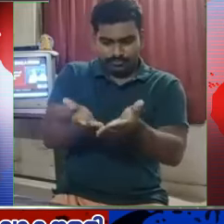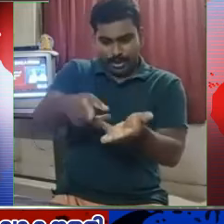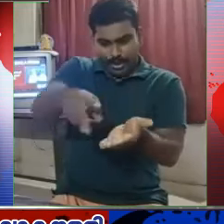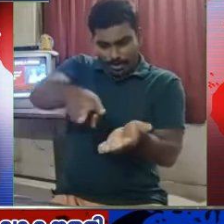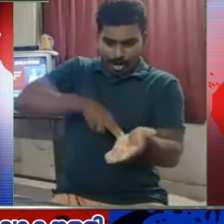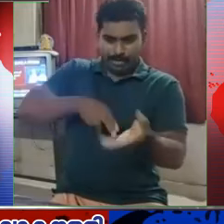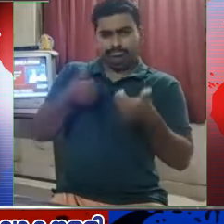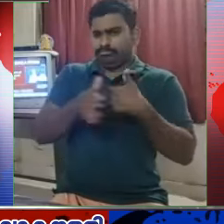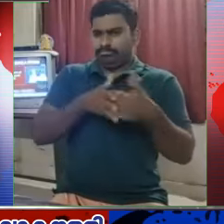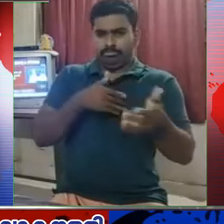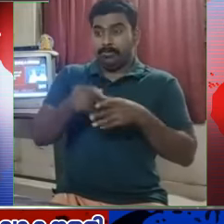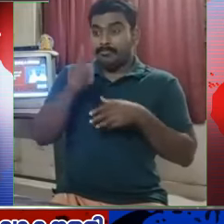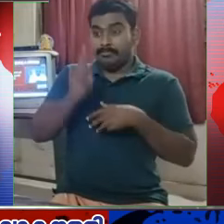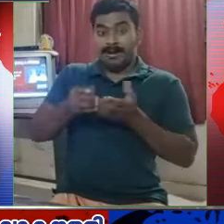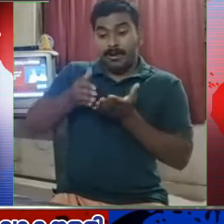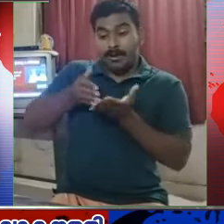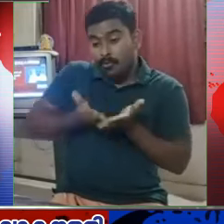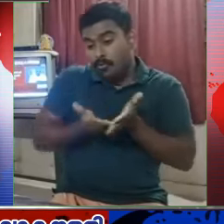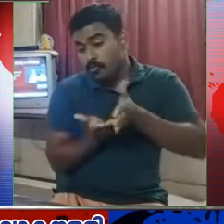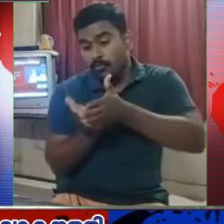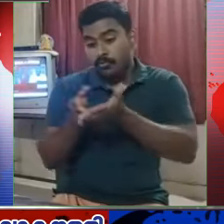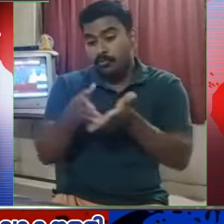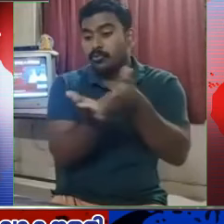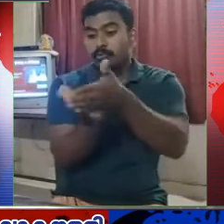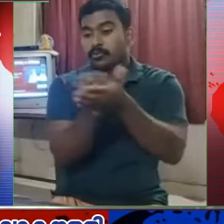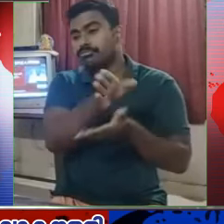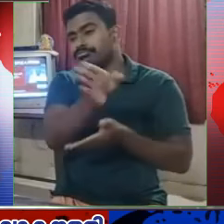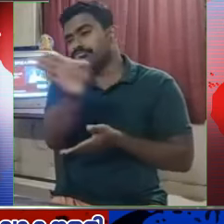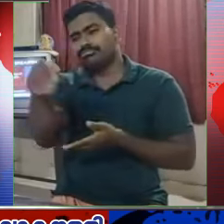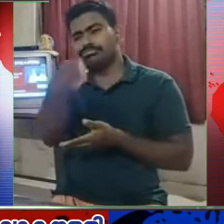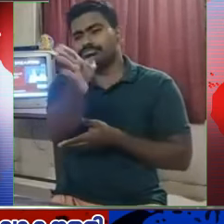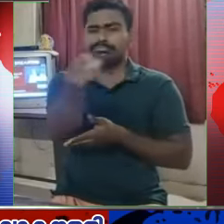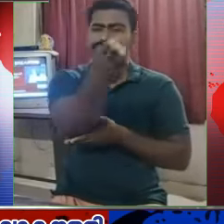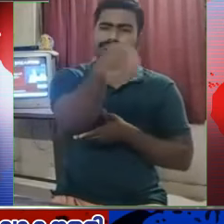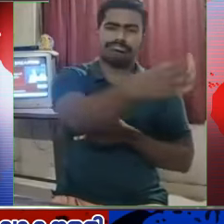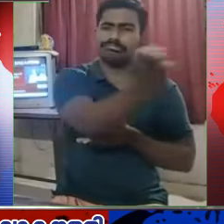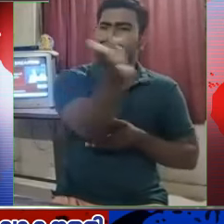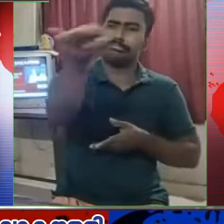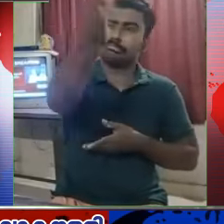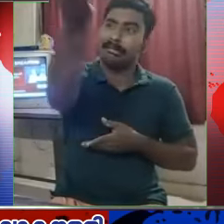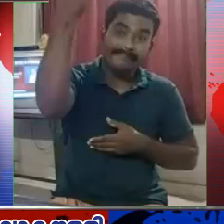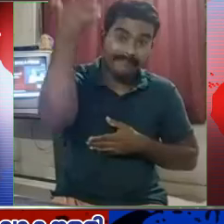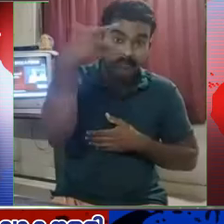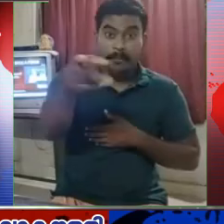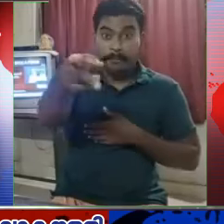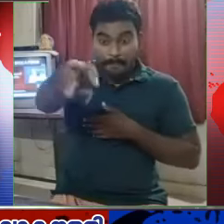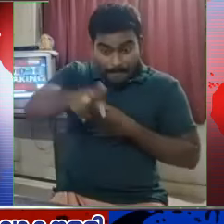ദീർഘകാലം ആ സ്ഥലം വിട്ട് മറ്റ് സ്ഥലത്ത് പോയി മത്സ്യബന്ധനം നടത്തി തിരിച്ചു വരുന്ന ചില ആളുകളുണ്ട്.